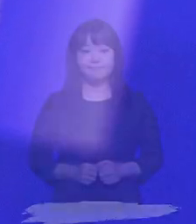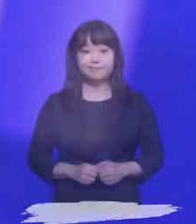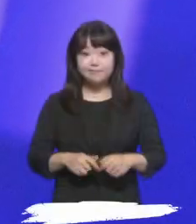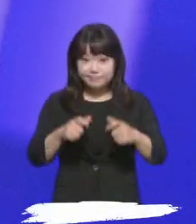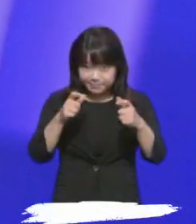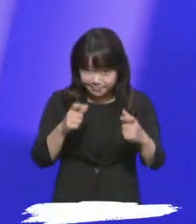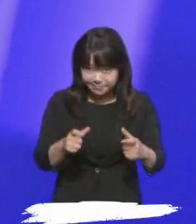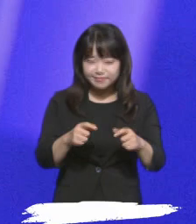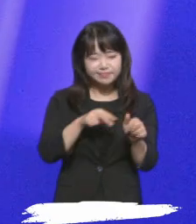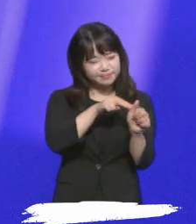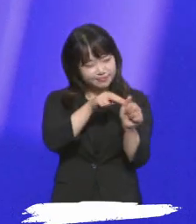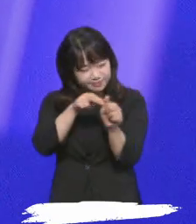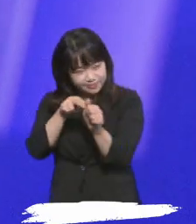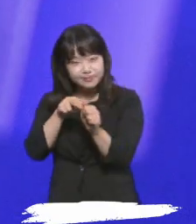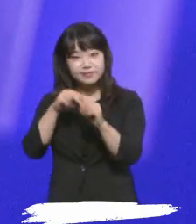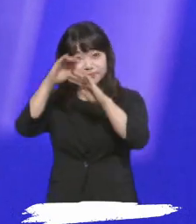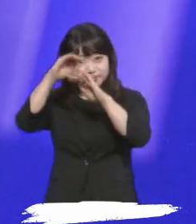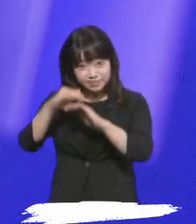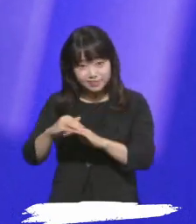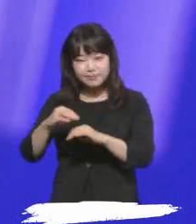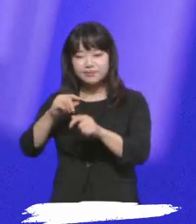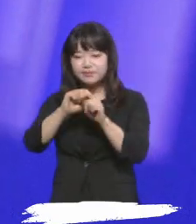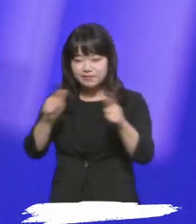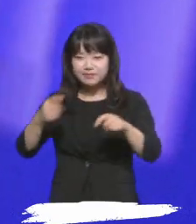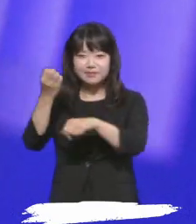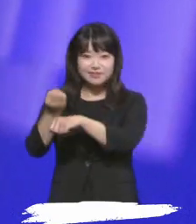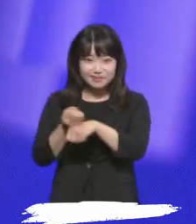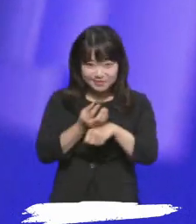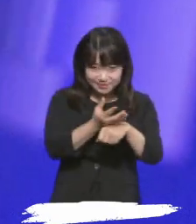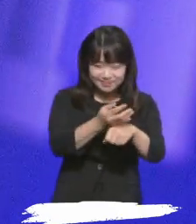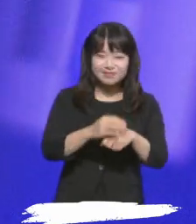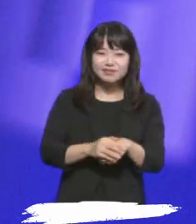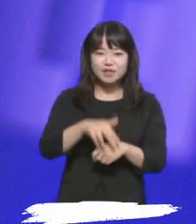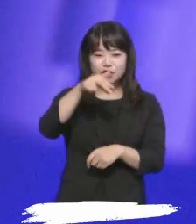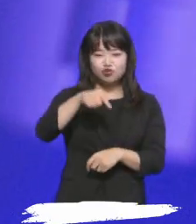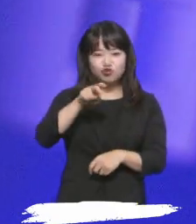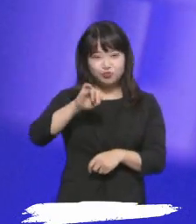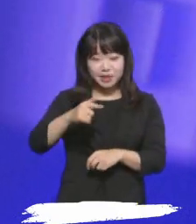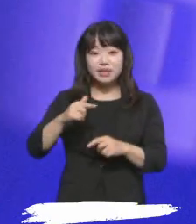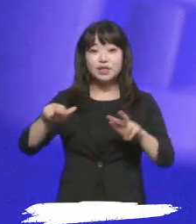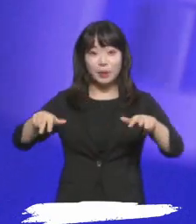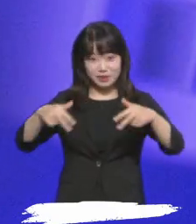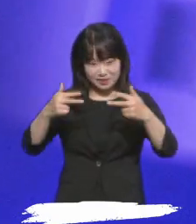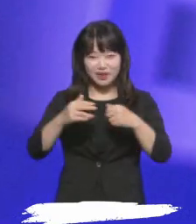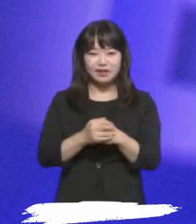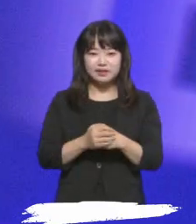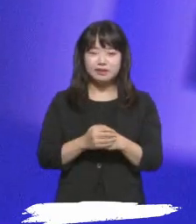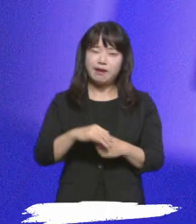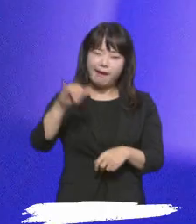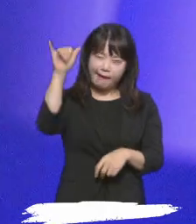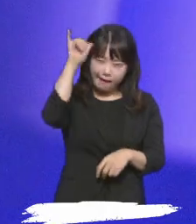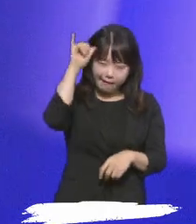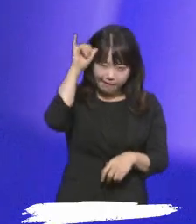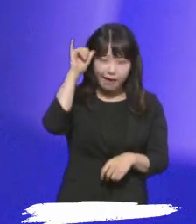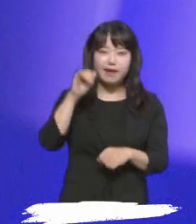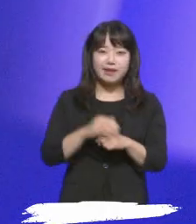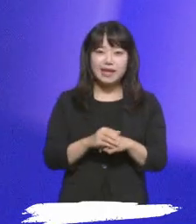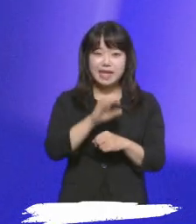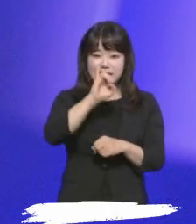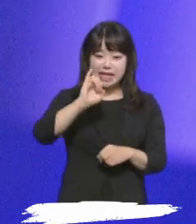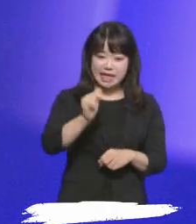지역의 다양한 정보와 소식을 주민이 직접 전하는 주민통신원 시간입니다. AI, 인공지능의